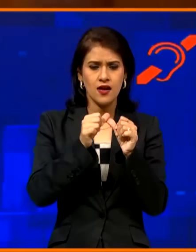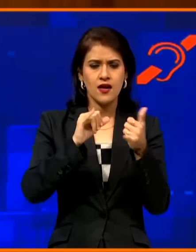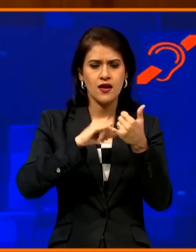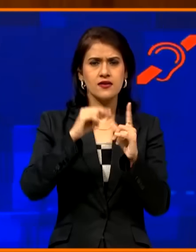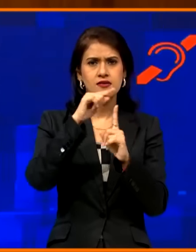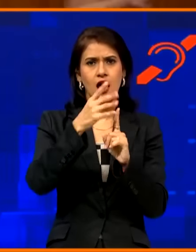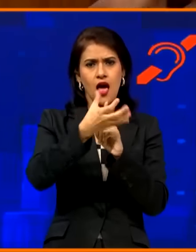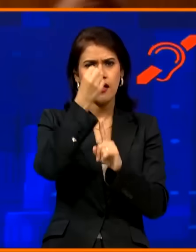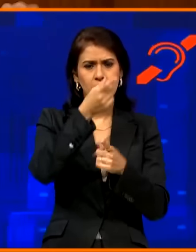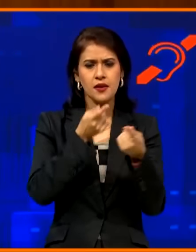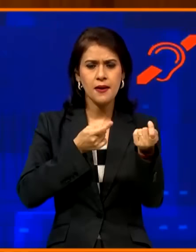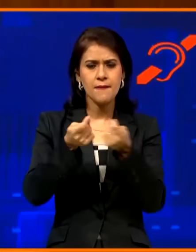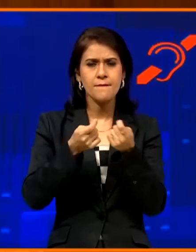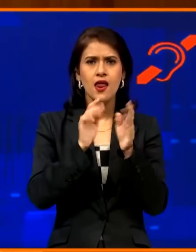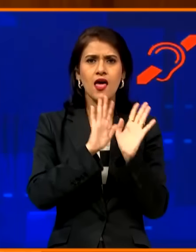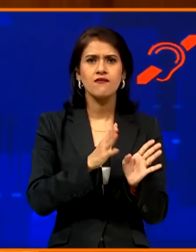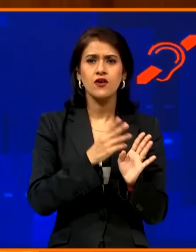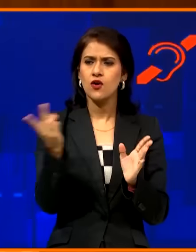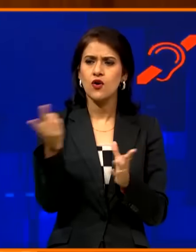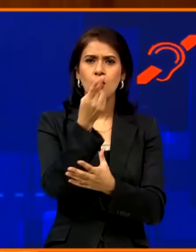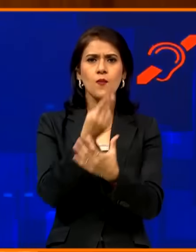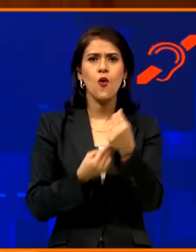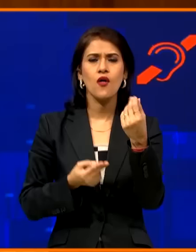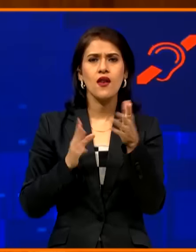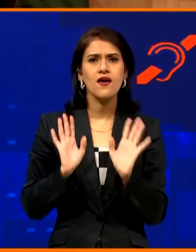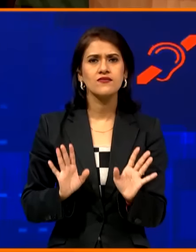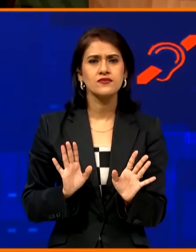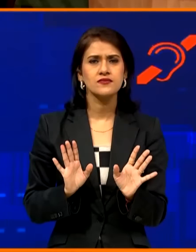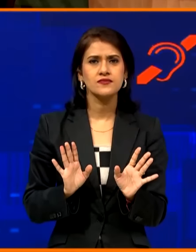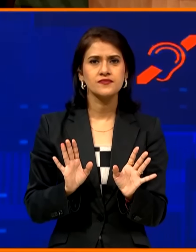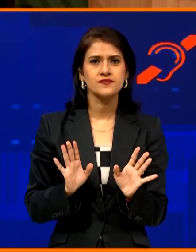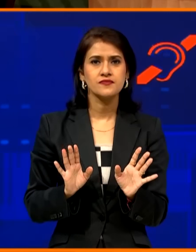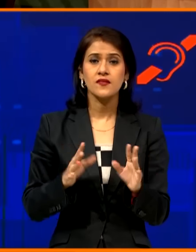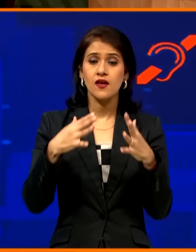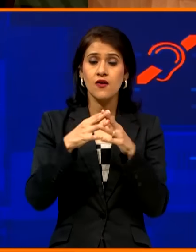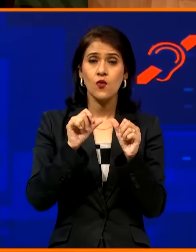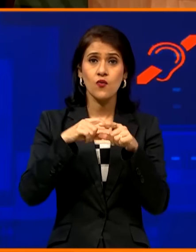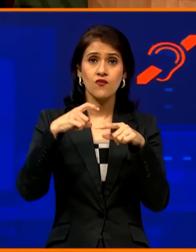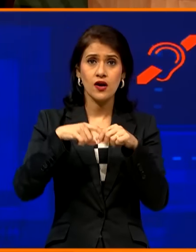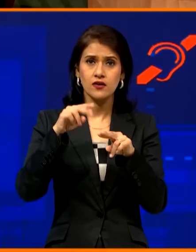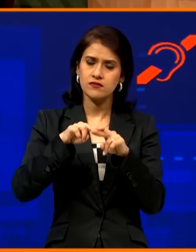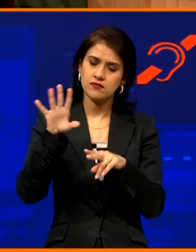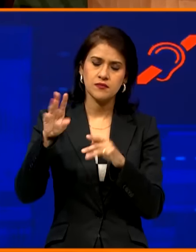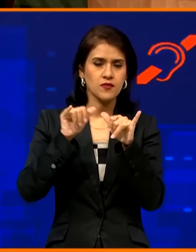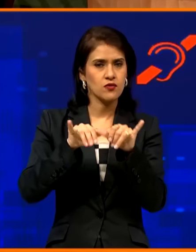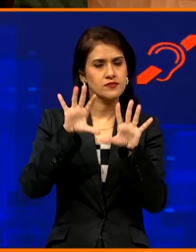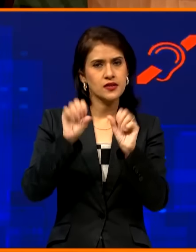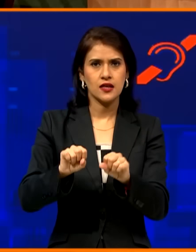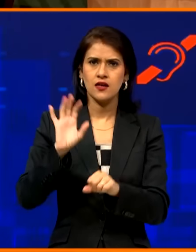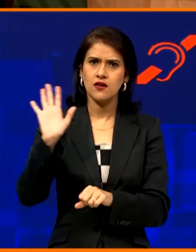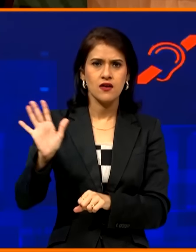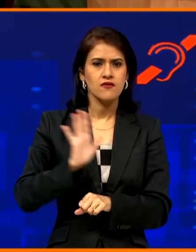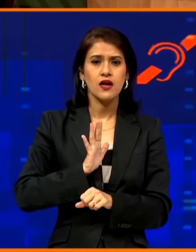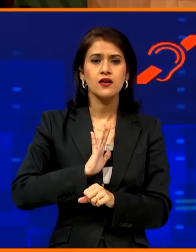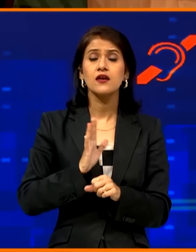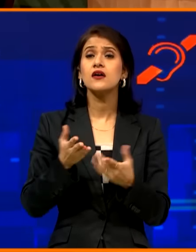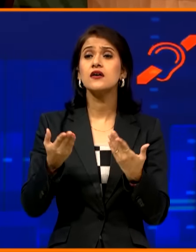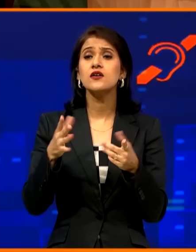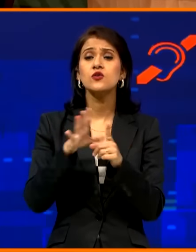ऐसी बहुत सारी प्रॉपर्टीज है जिसमें दोनों लोगों का दखल है अगर वक्त की जमीन थोड़ी देर को मान भी ले तो कहां जाएगी